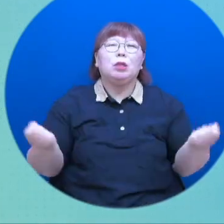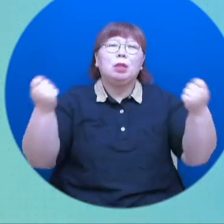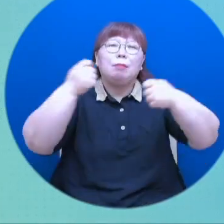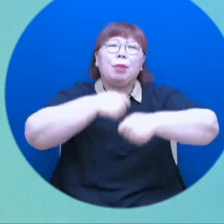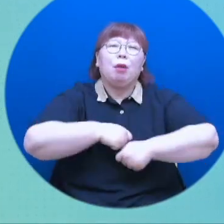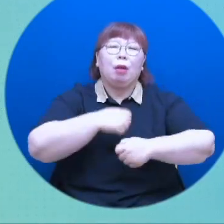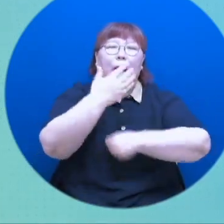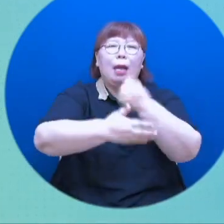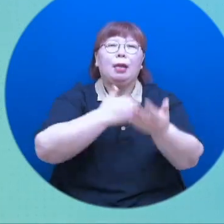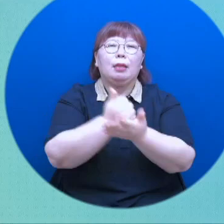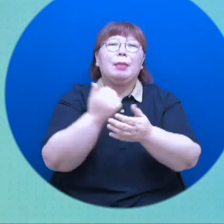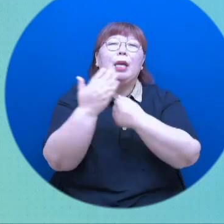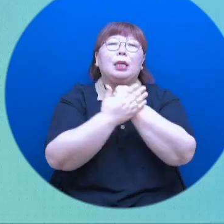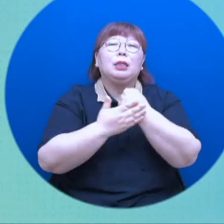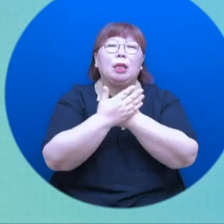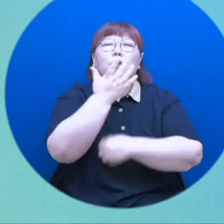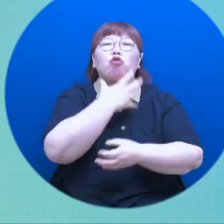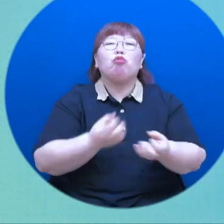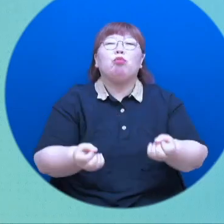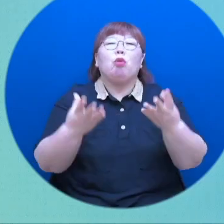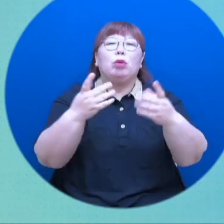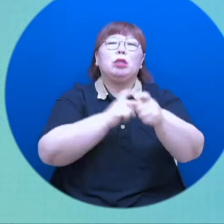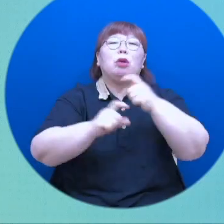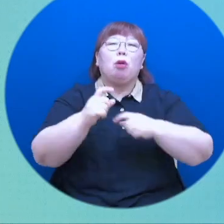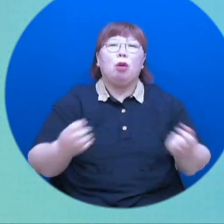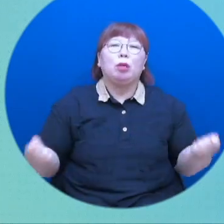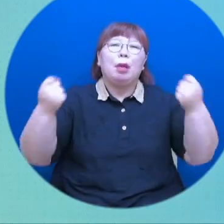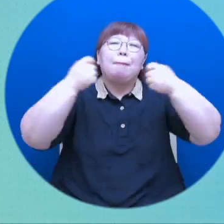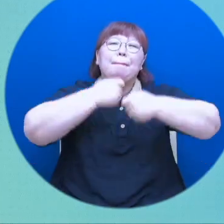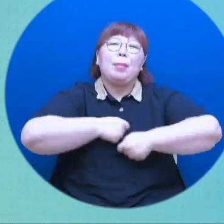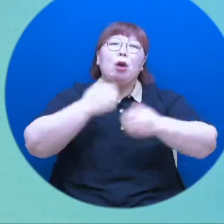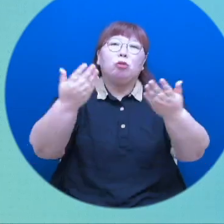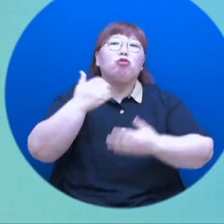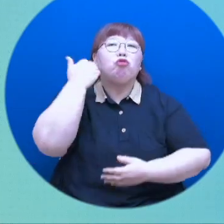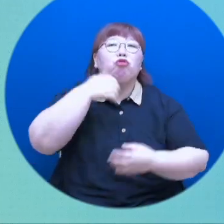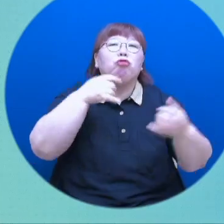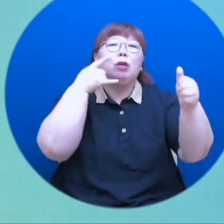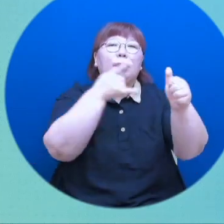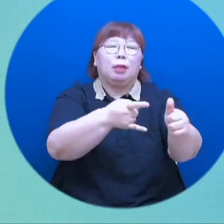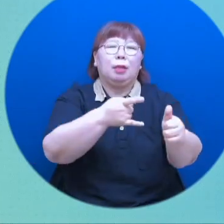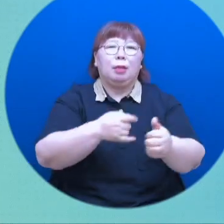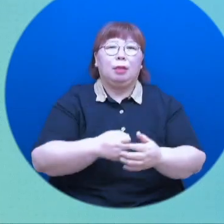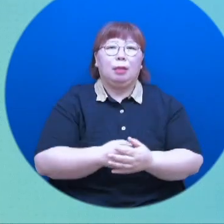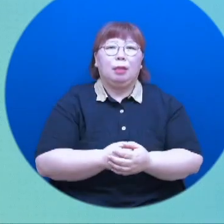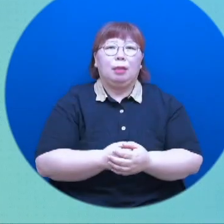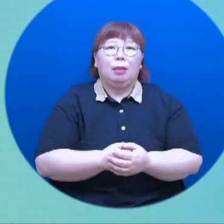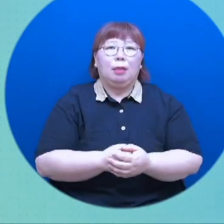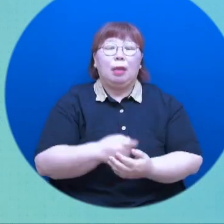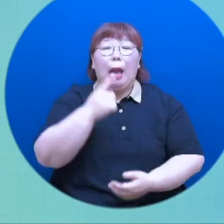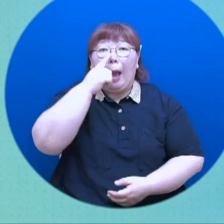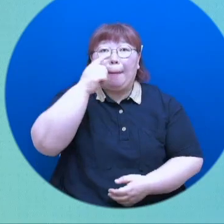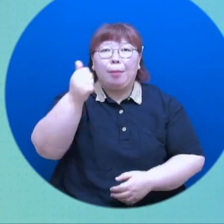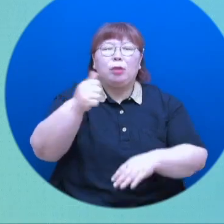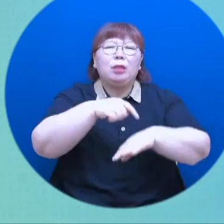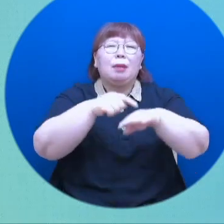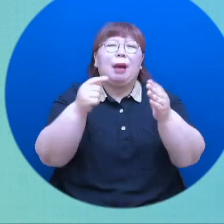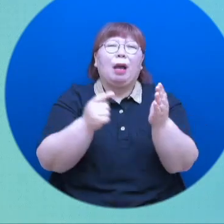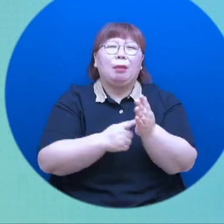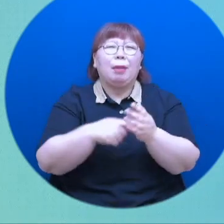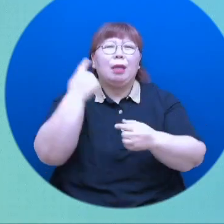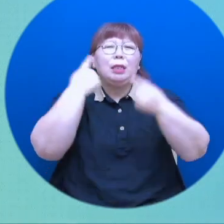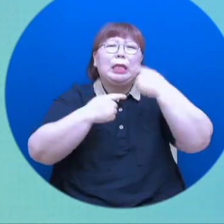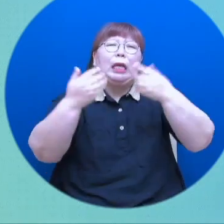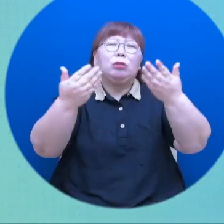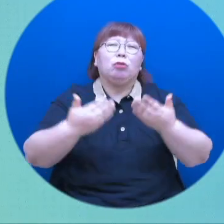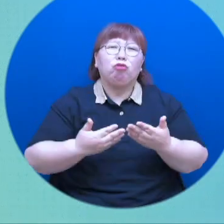하나님의 은혜와 하나님의 축복을 덧입혀 주시다. 누구에게? 아버지의 마음에 피멍들게 한